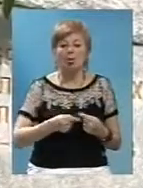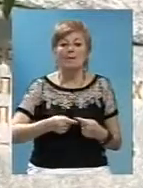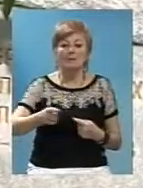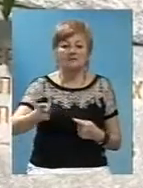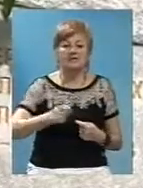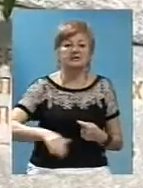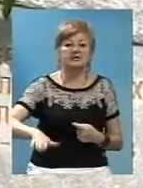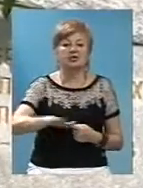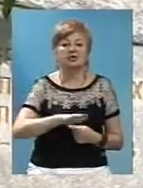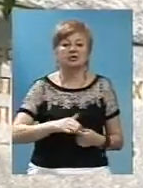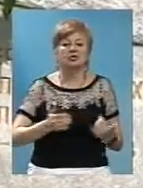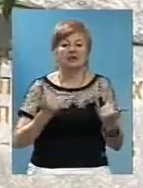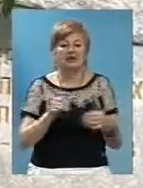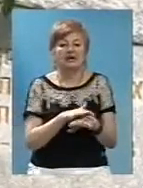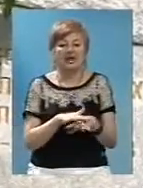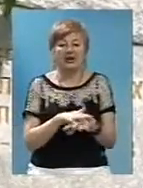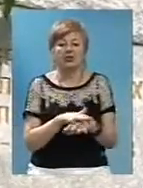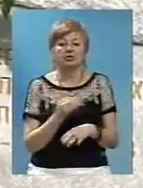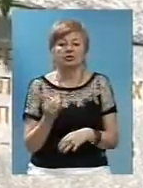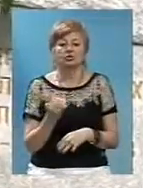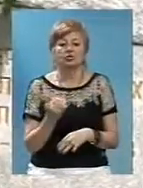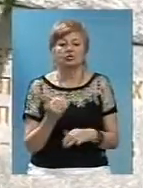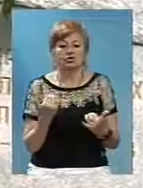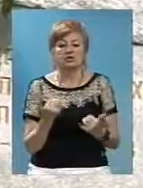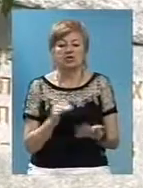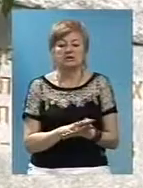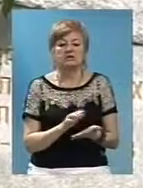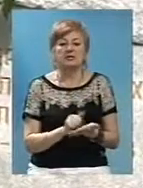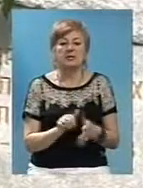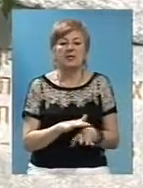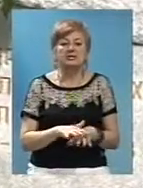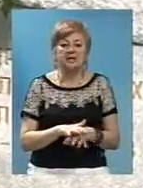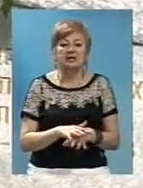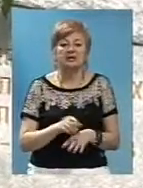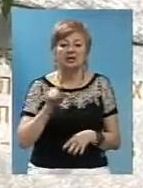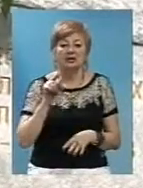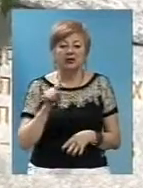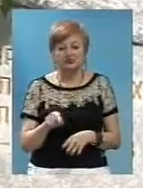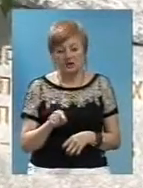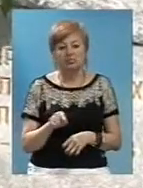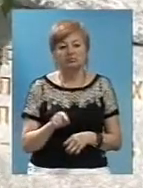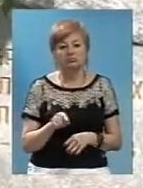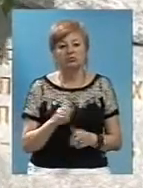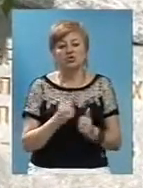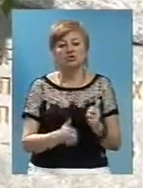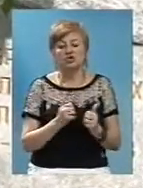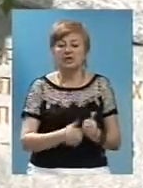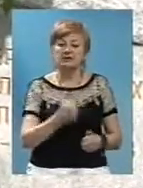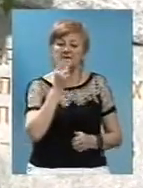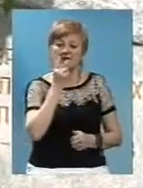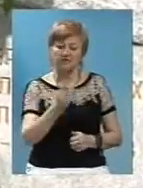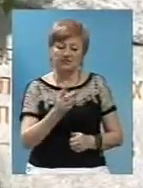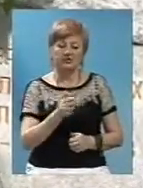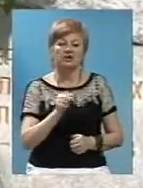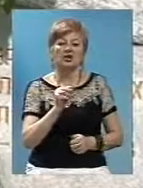територія нинішнього ринку, і тоді та вулиця Базарна. І от якраз в тій місцевості часто бачили